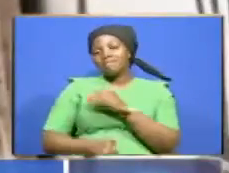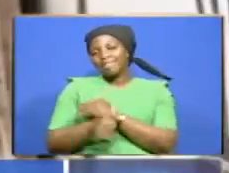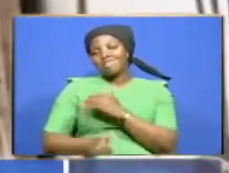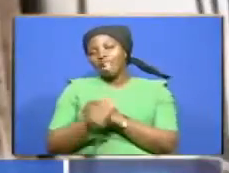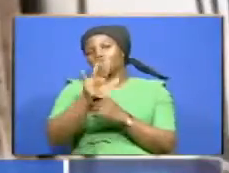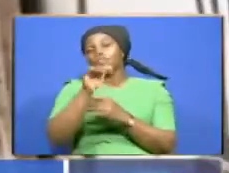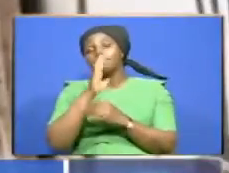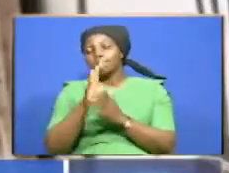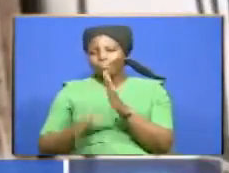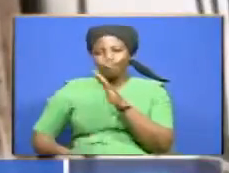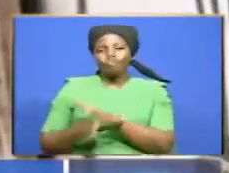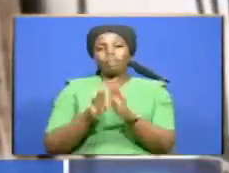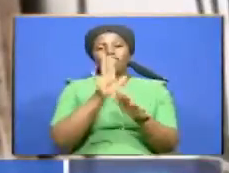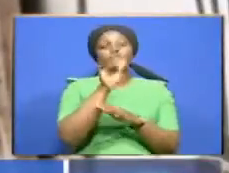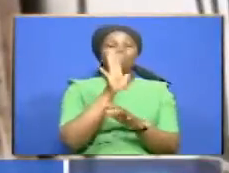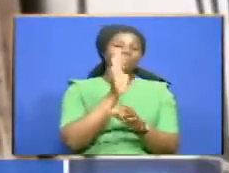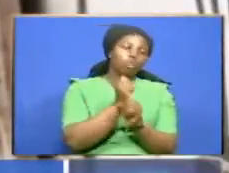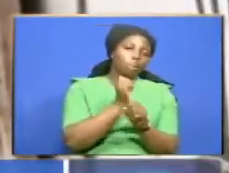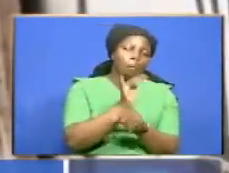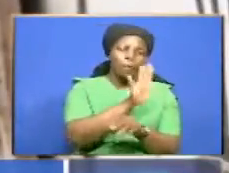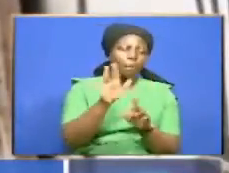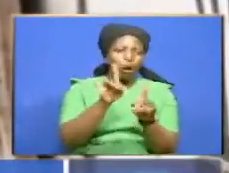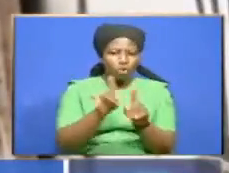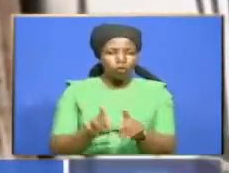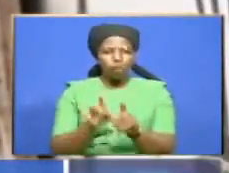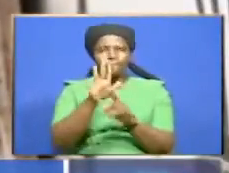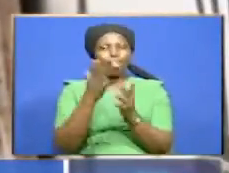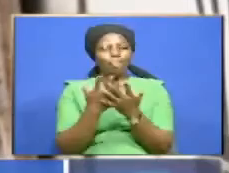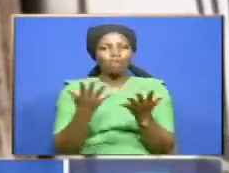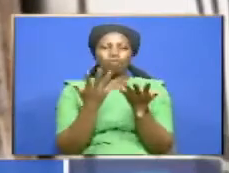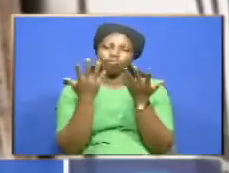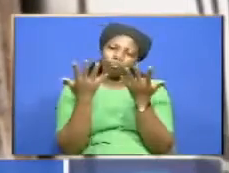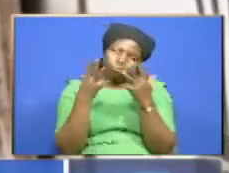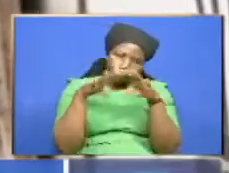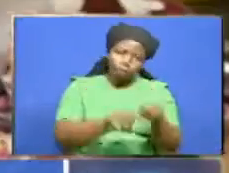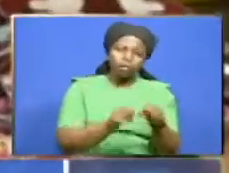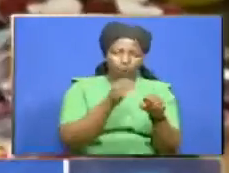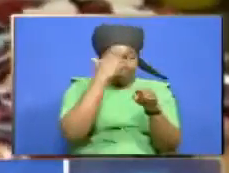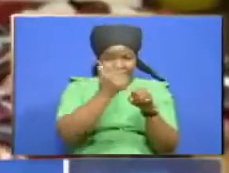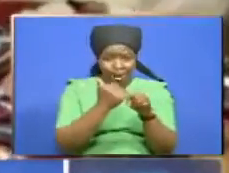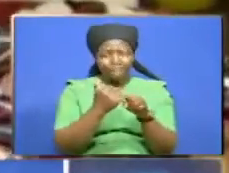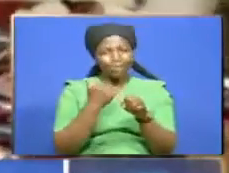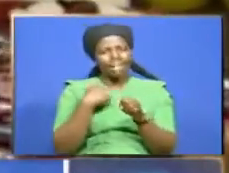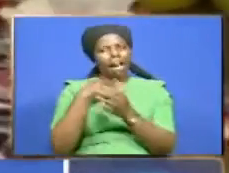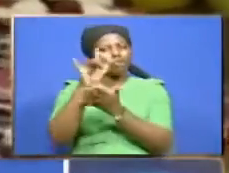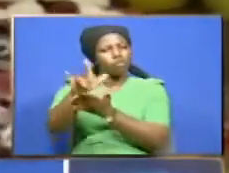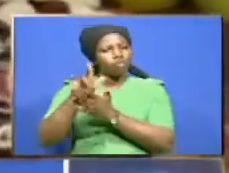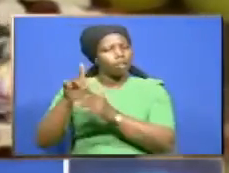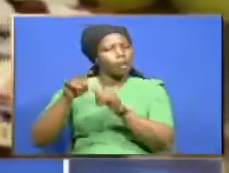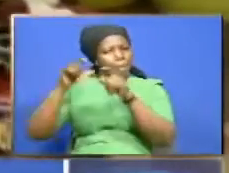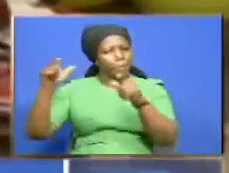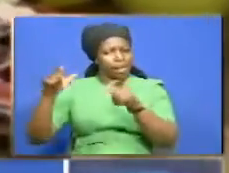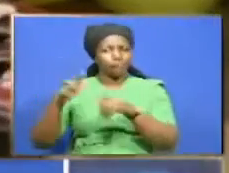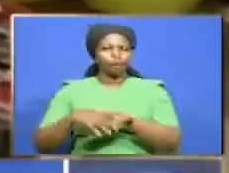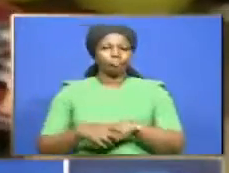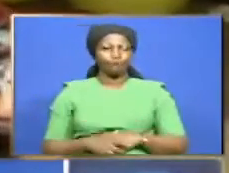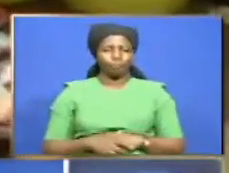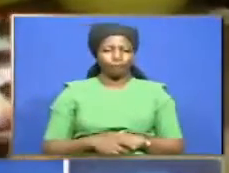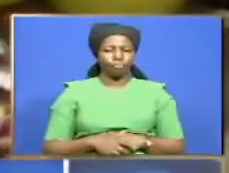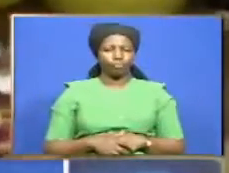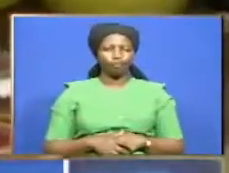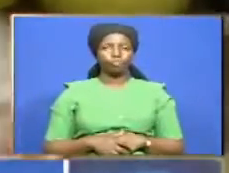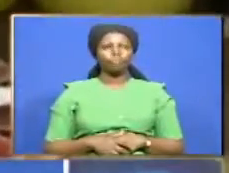kutoka makazi yao na mali yao kunadiwa kutokana na mrundiko wa mikopo ya kuwakimu dhidi ya athari za janga la virusi vya